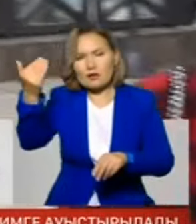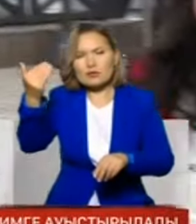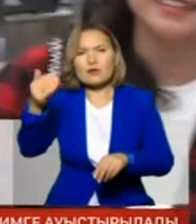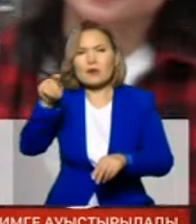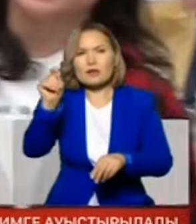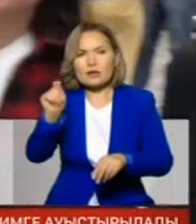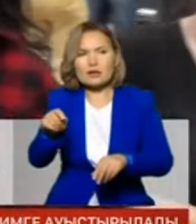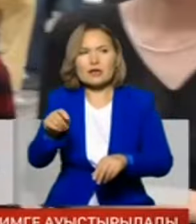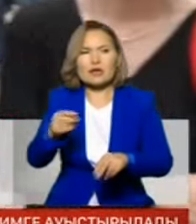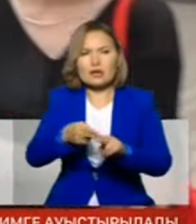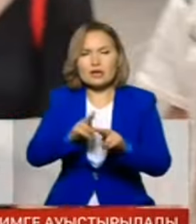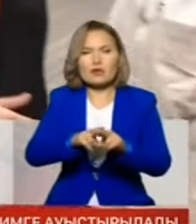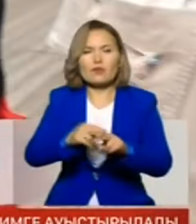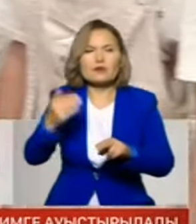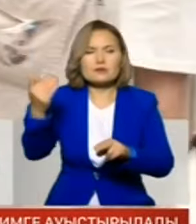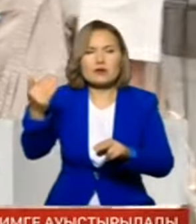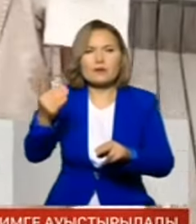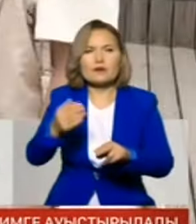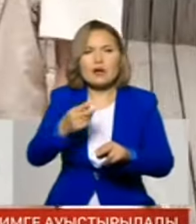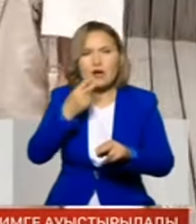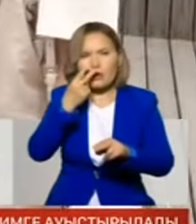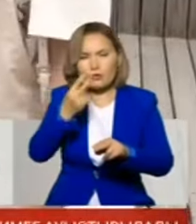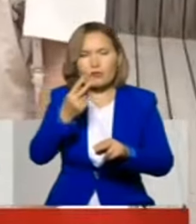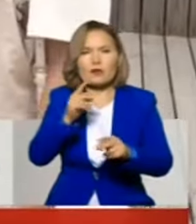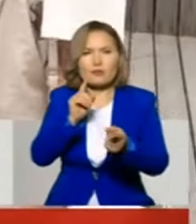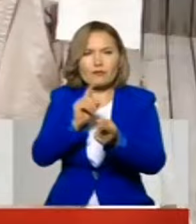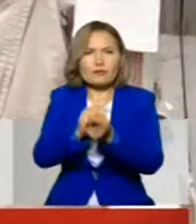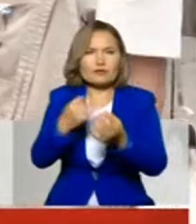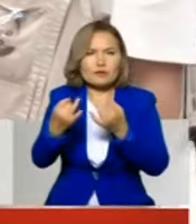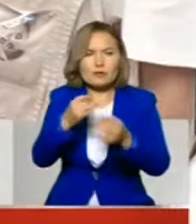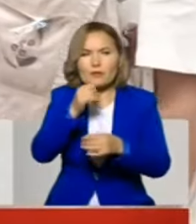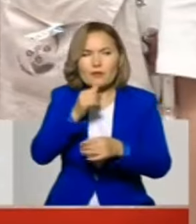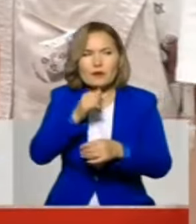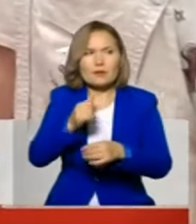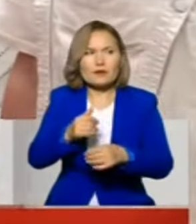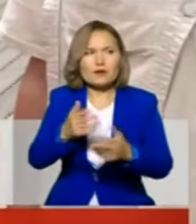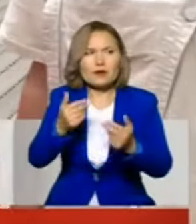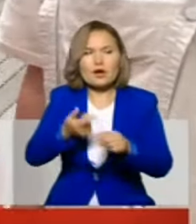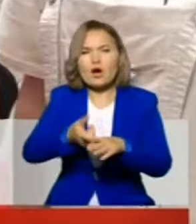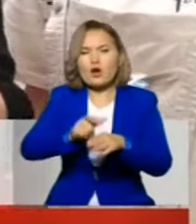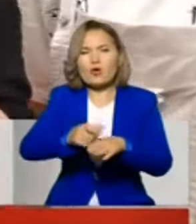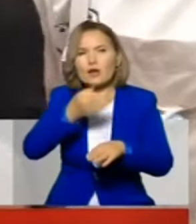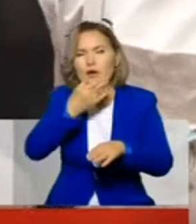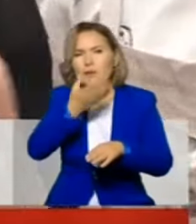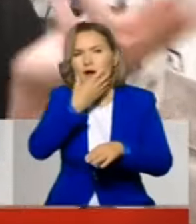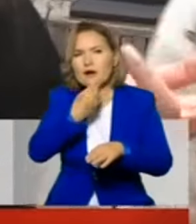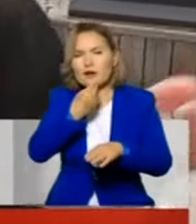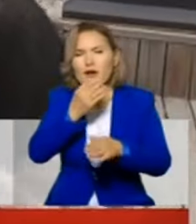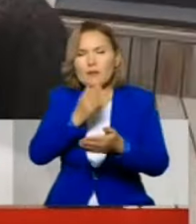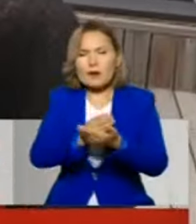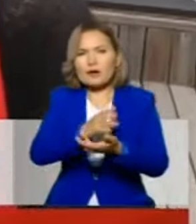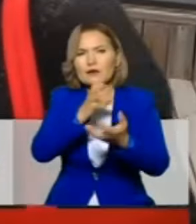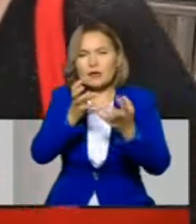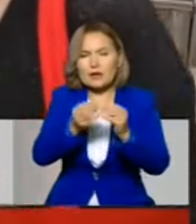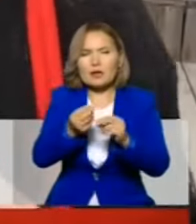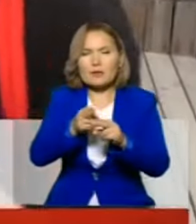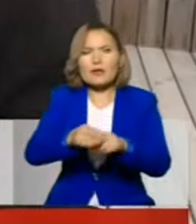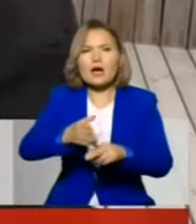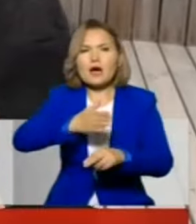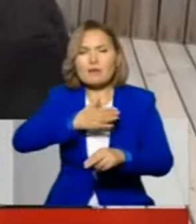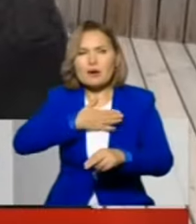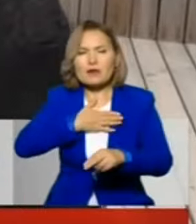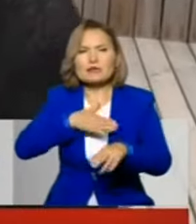сұхбаттасудың сәті келіп тұр. Не Сихуан Аламату ма? Сихуан. Ұнады. Алматы өте әдемі, ыңғайлы қала екен. Ал біз